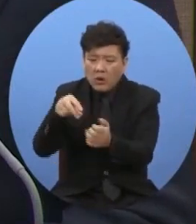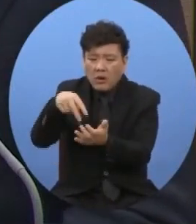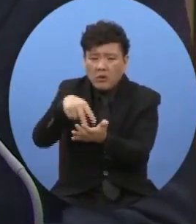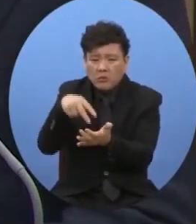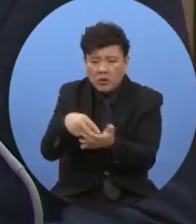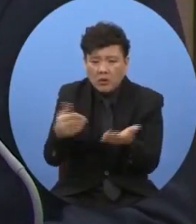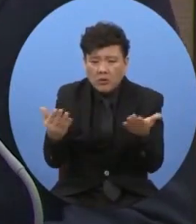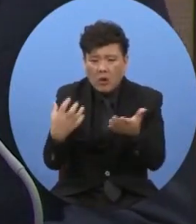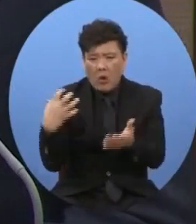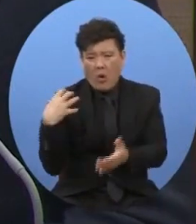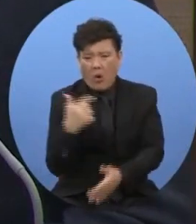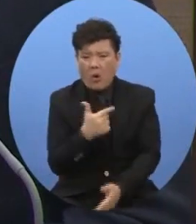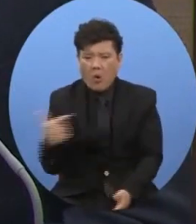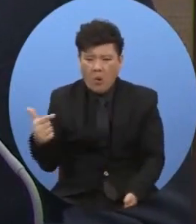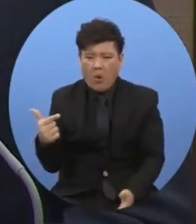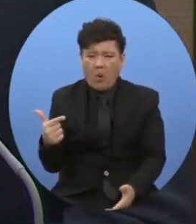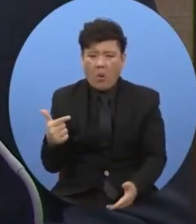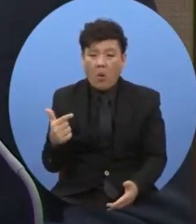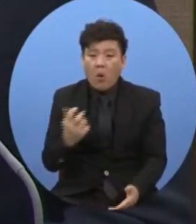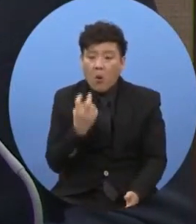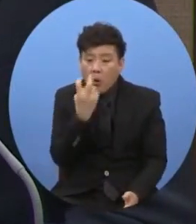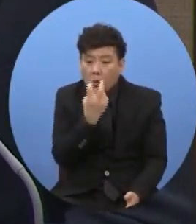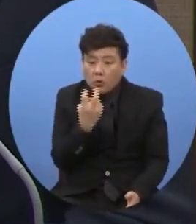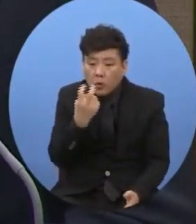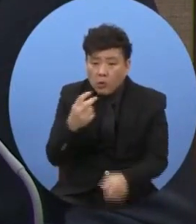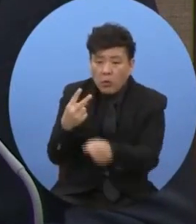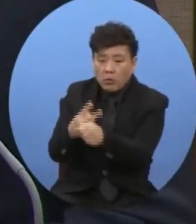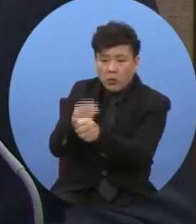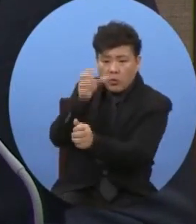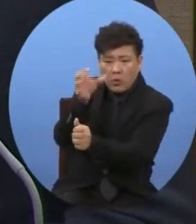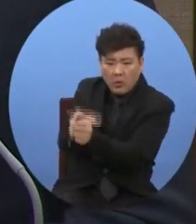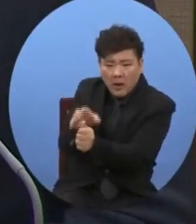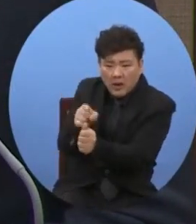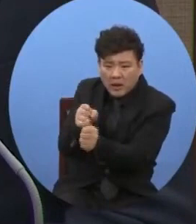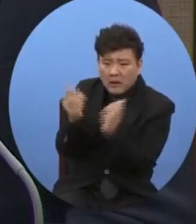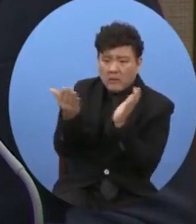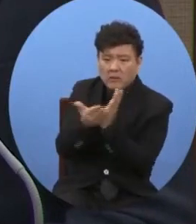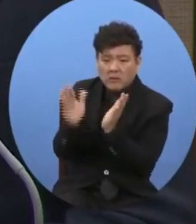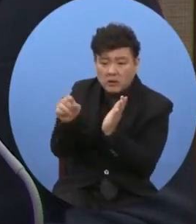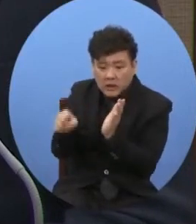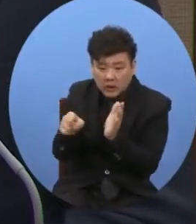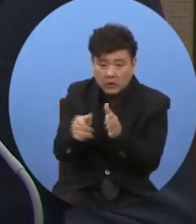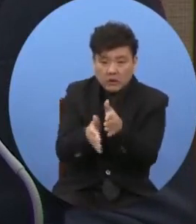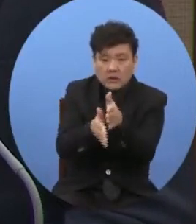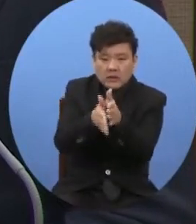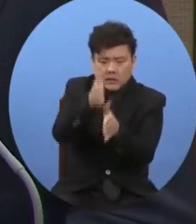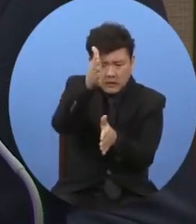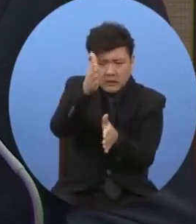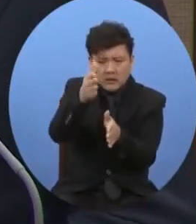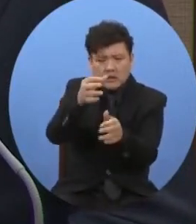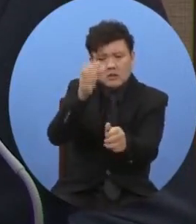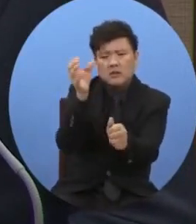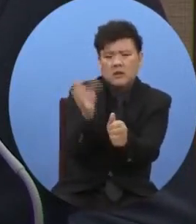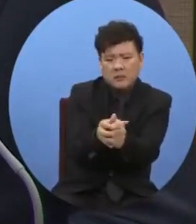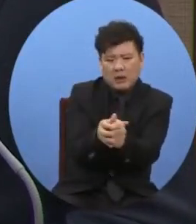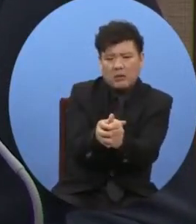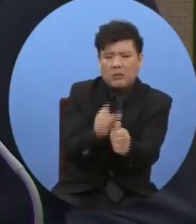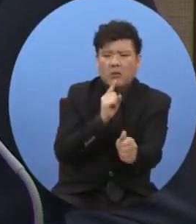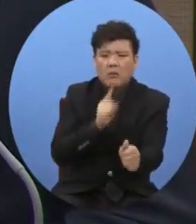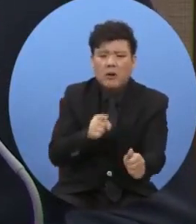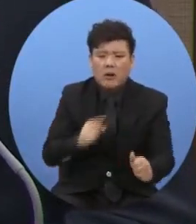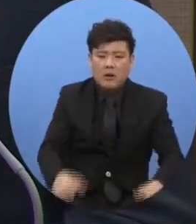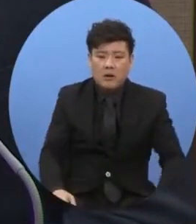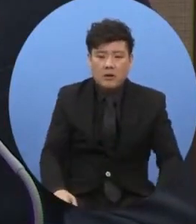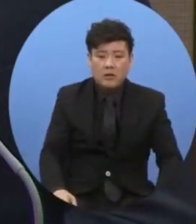있습니다. 돌봄의 영역을 교사에게 맡기는 게 부당하고 그거를 지자체로 이관해야 한다는 주장이 계속되고 있어요. 지금 이제